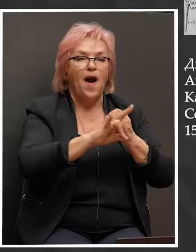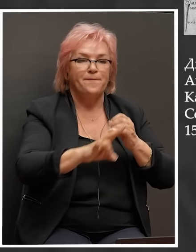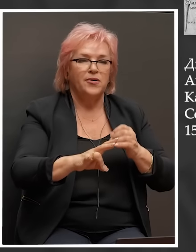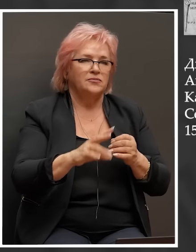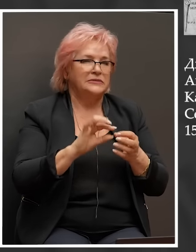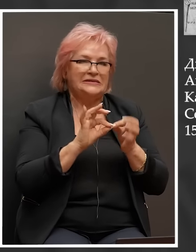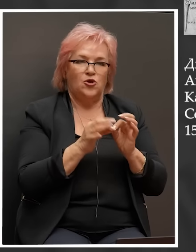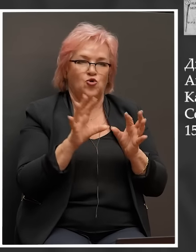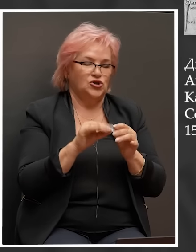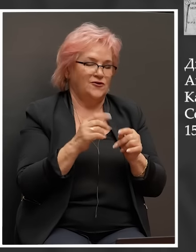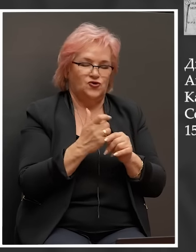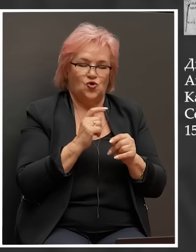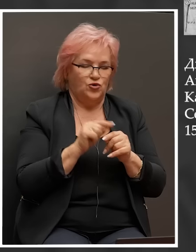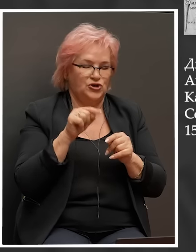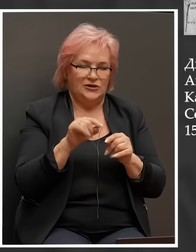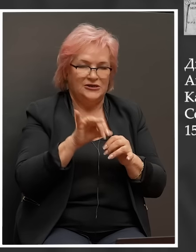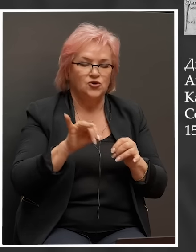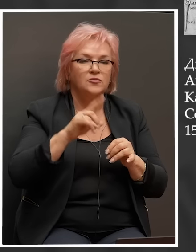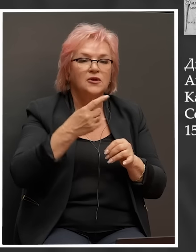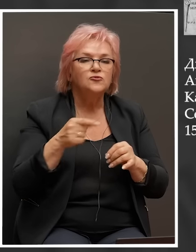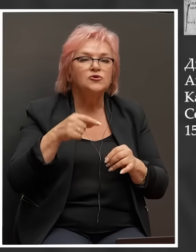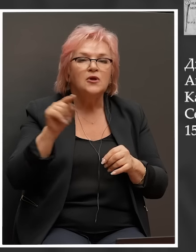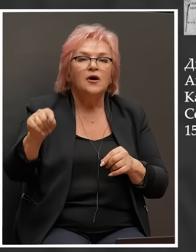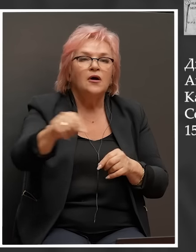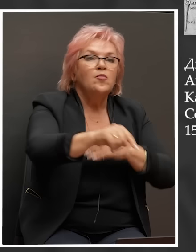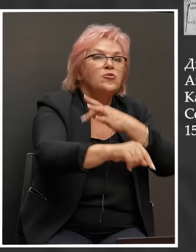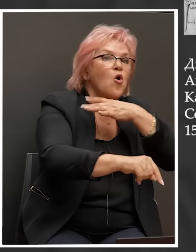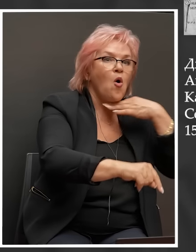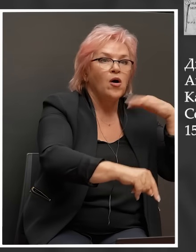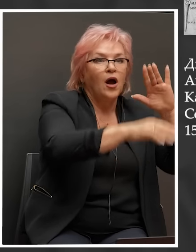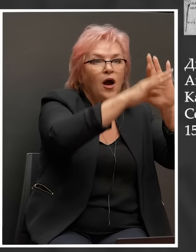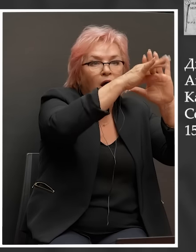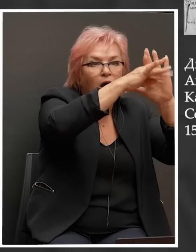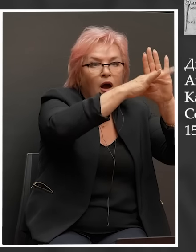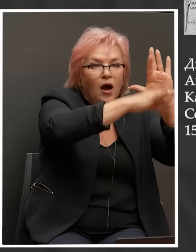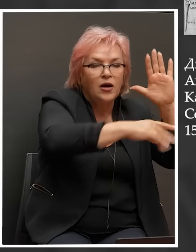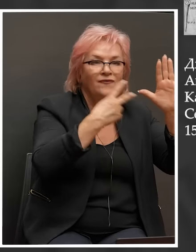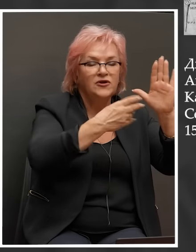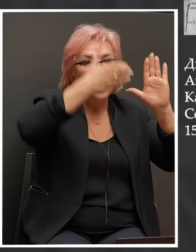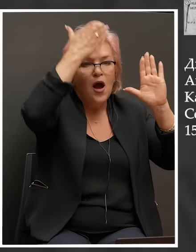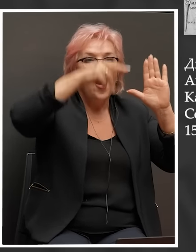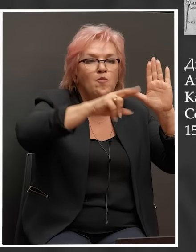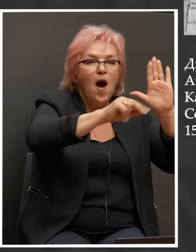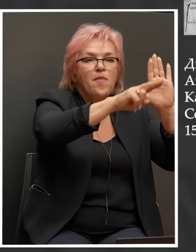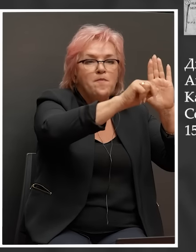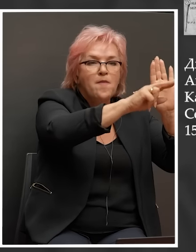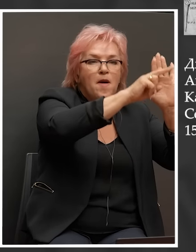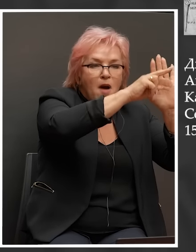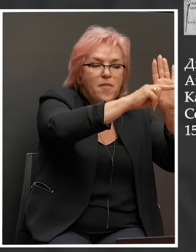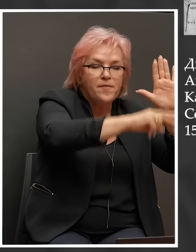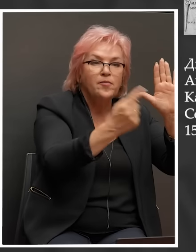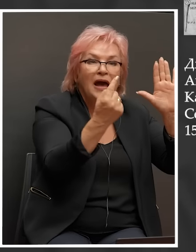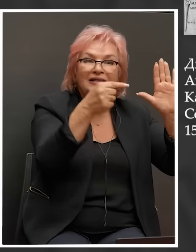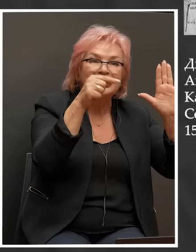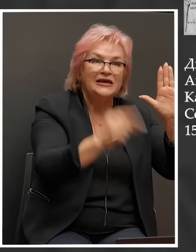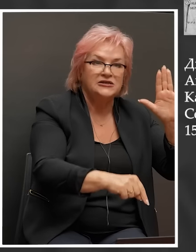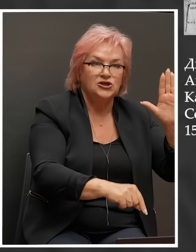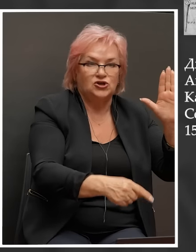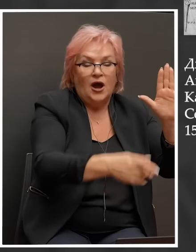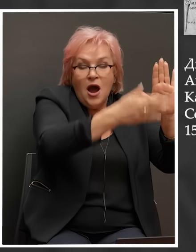довольно сложно. Потому что их много. Если вы откроете список в Википедии, вы увидите, что их там около 1000. Это